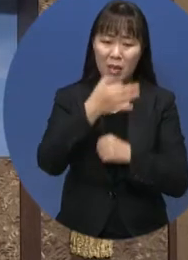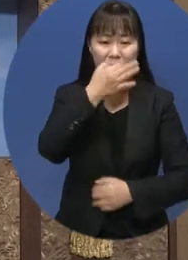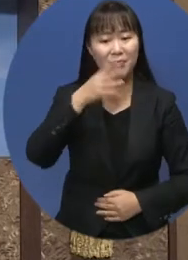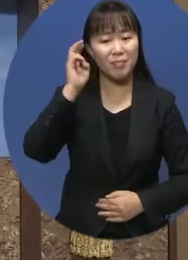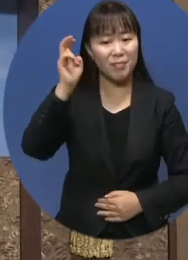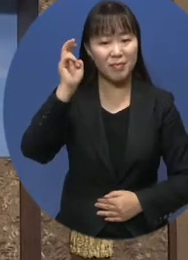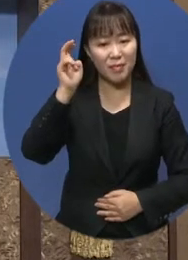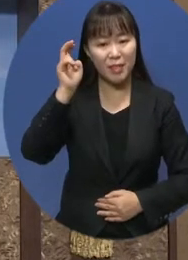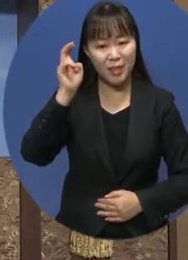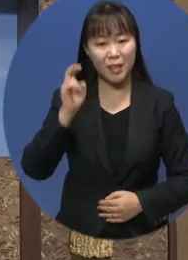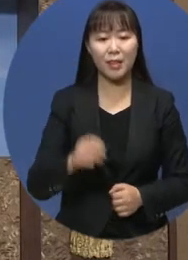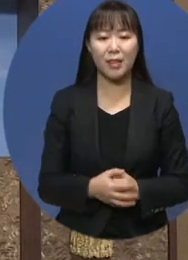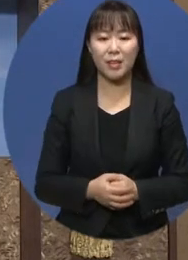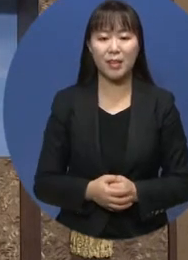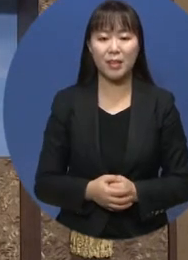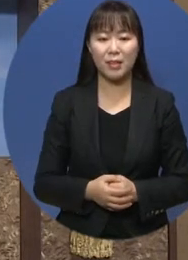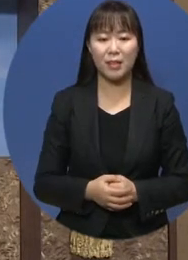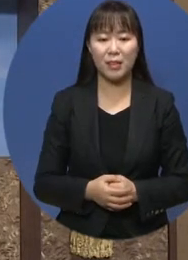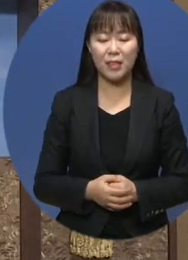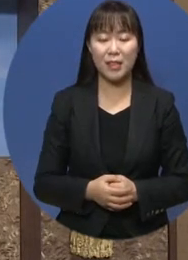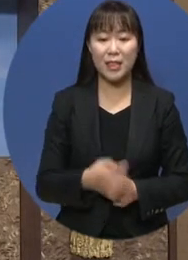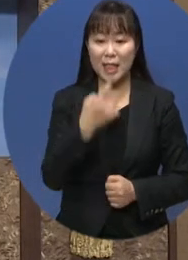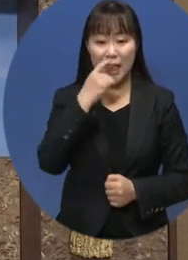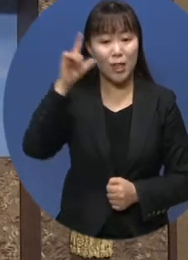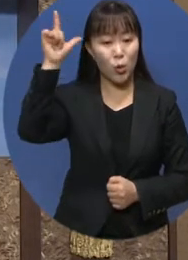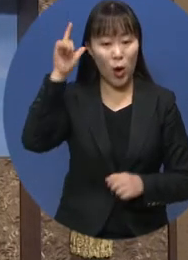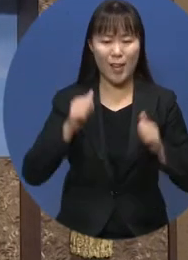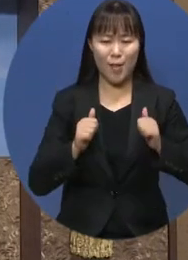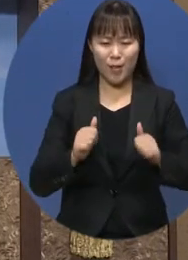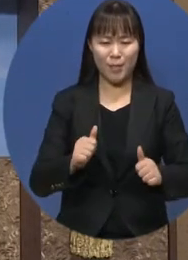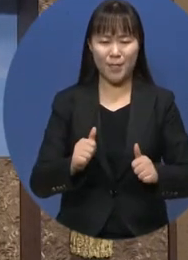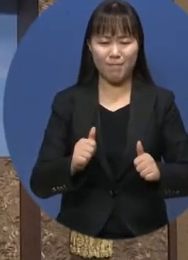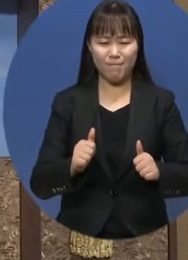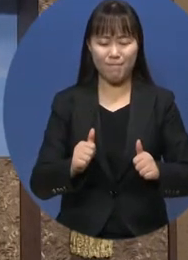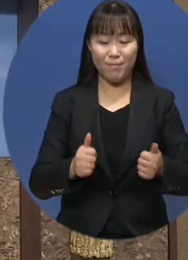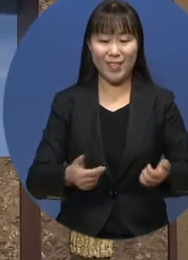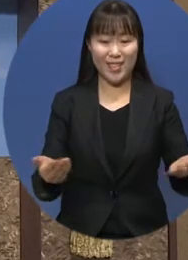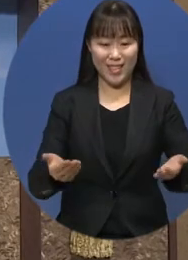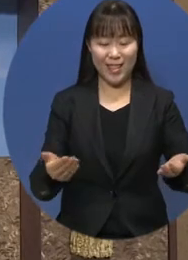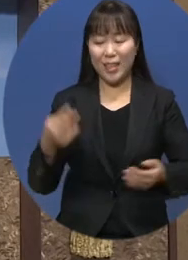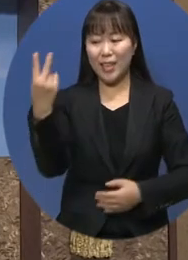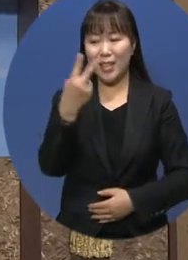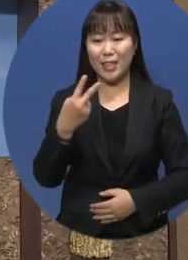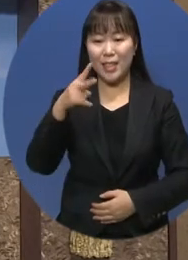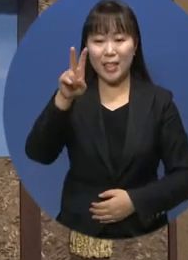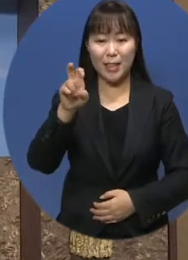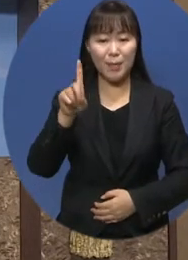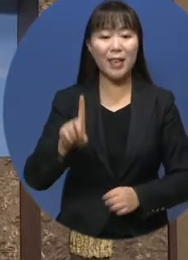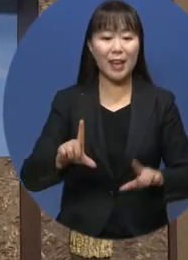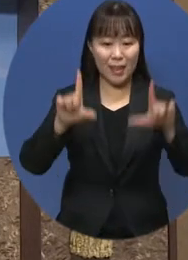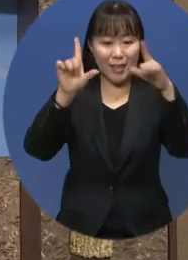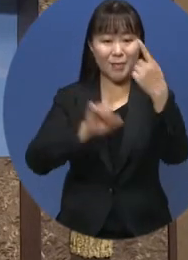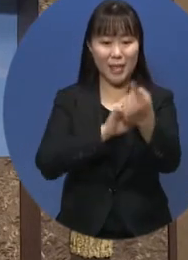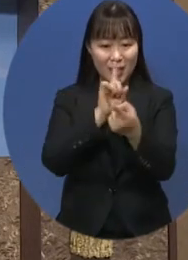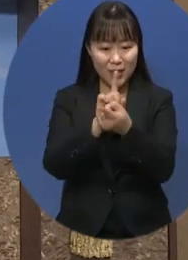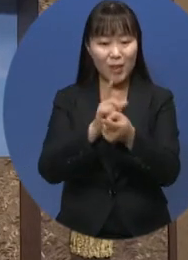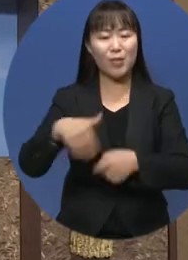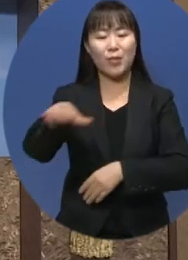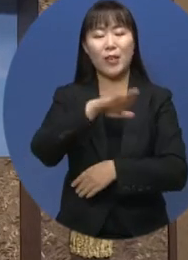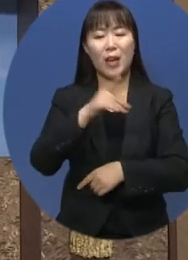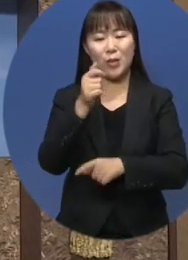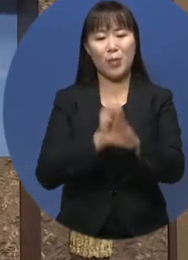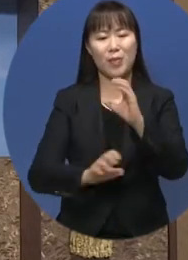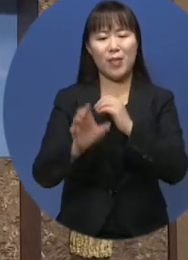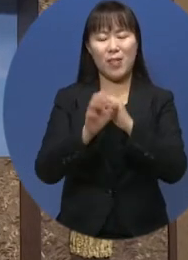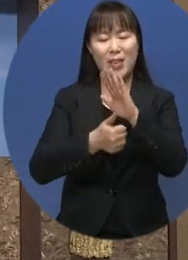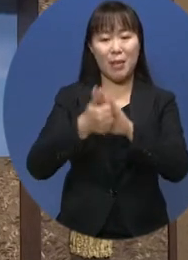텐데 어 이제 흰 소가 열심히 묵묵하게 일하는 2021년 돌을 맞이해서 는 우리가 좀더